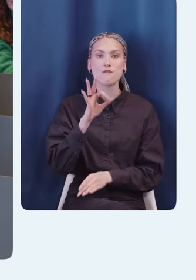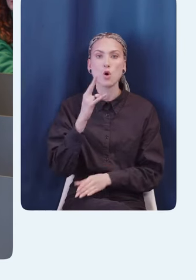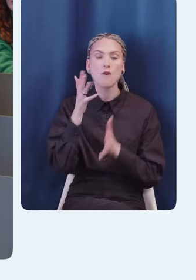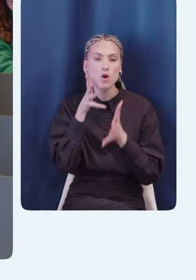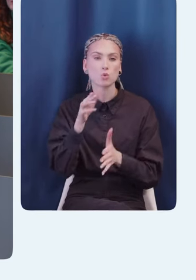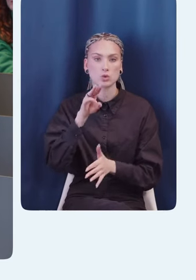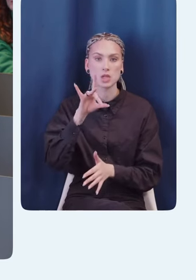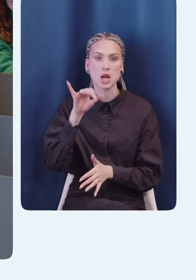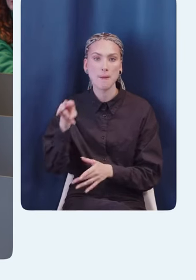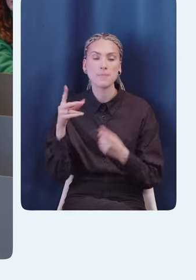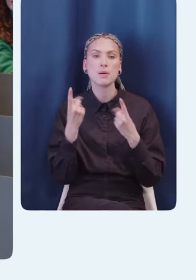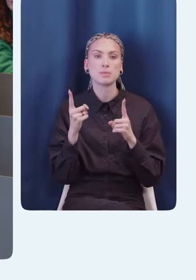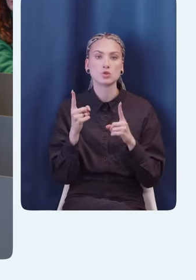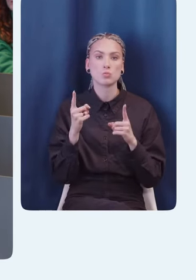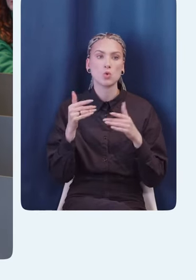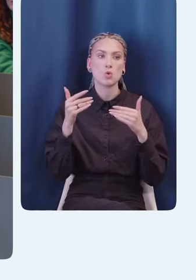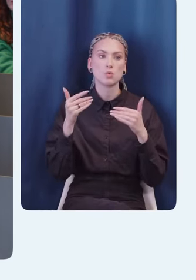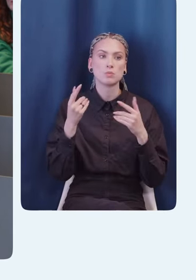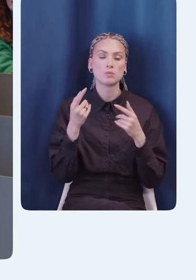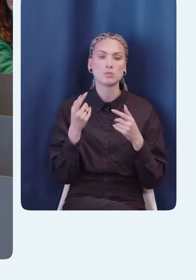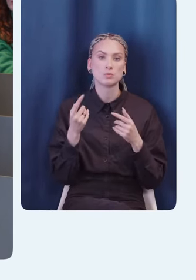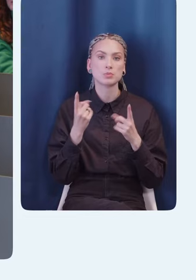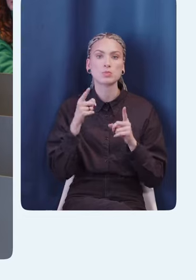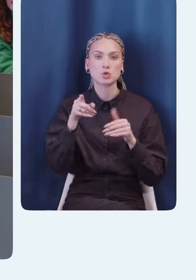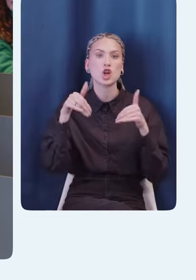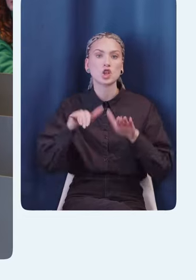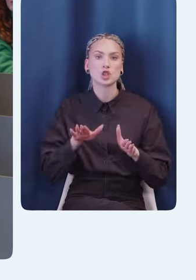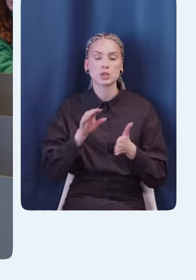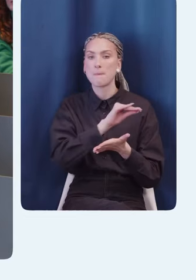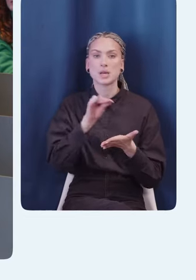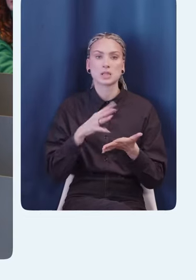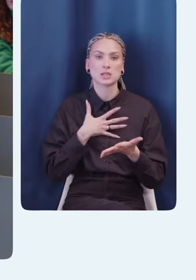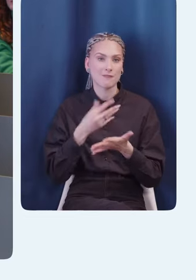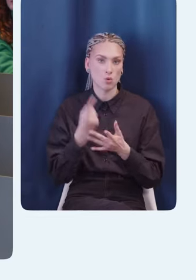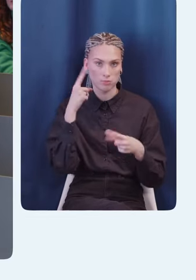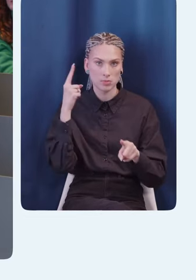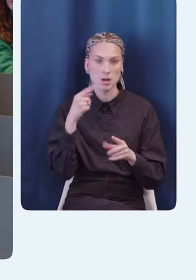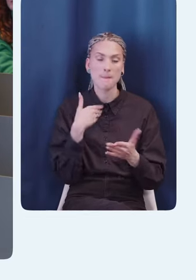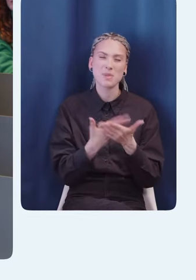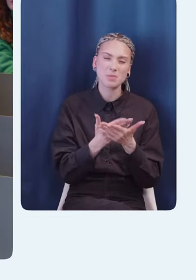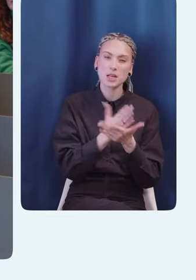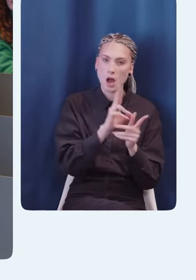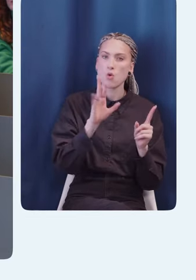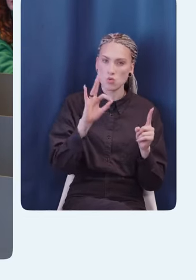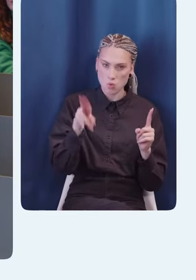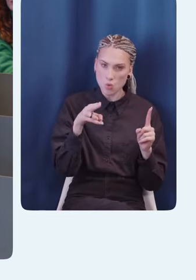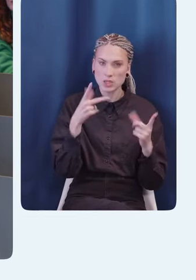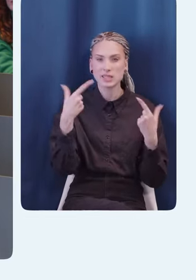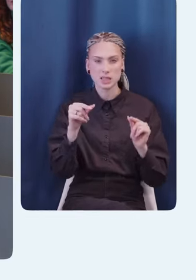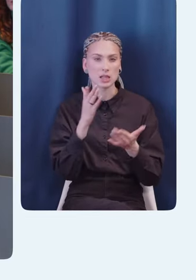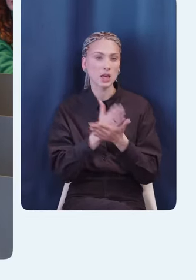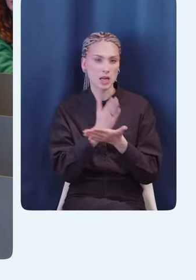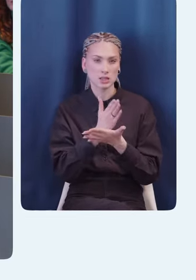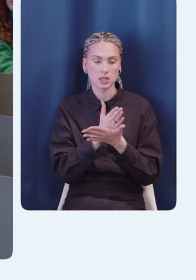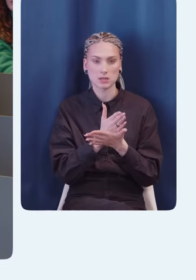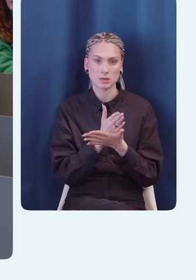И почему решил писать свое? Я имею в виду, что есть примерно такой же код, где-то, по-моему, вот